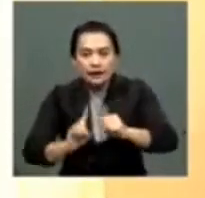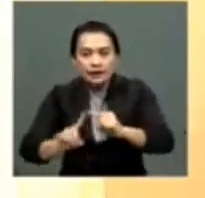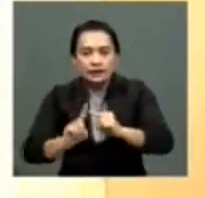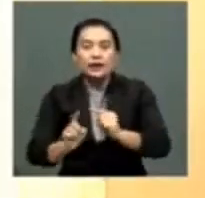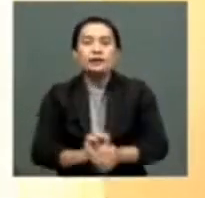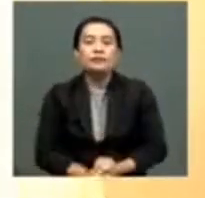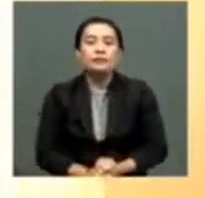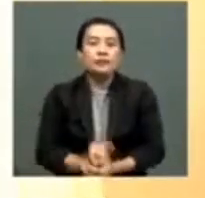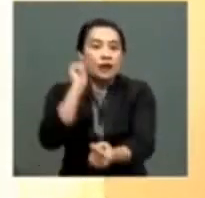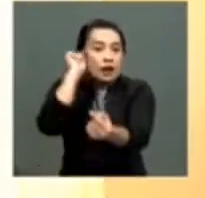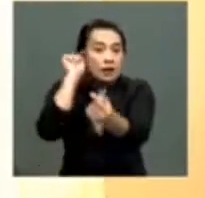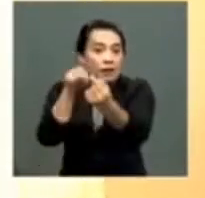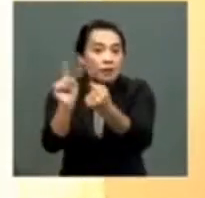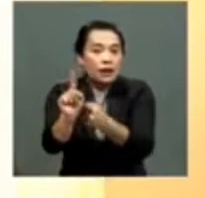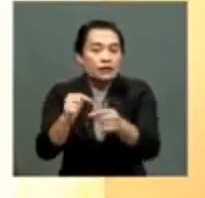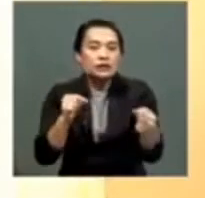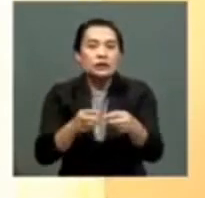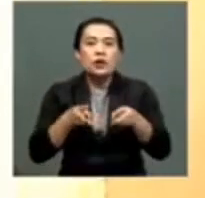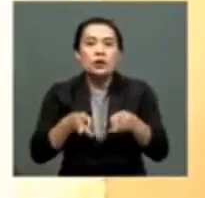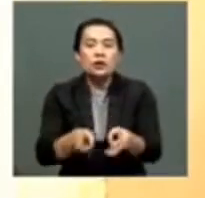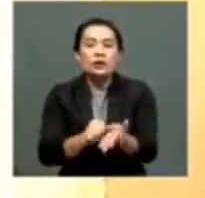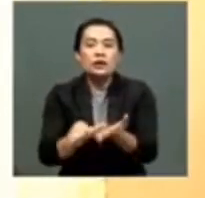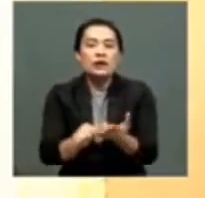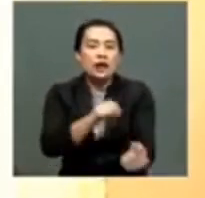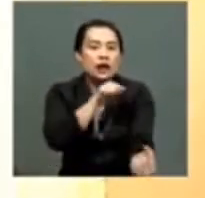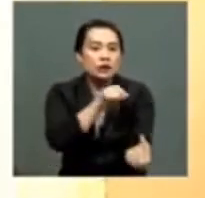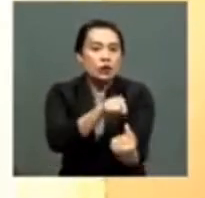ของผมก็คือหาวิธีแก้ปัญหาตรงหน้า